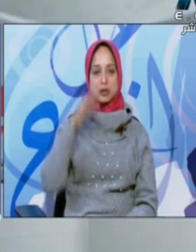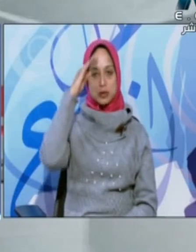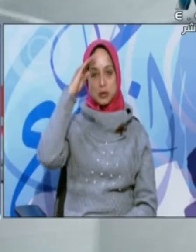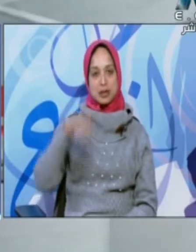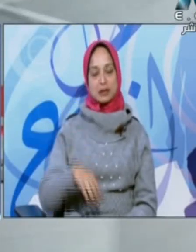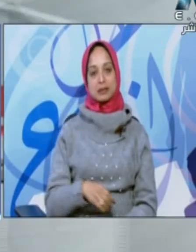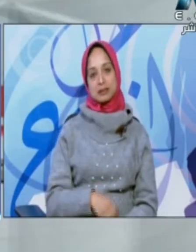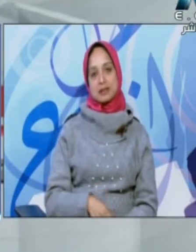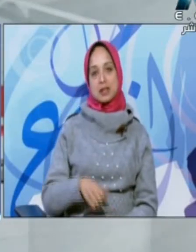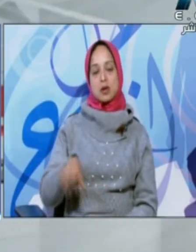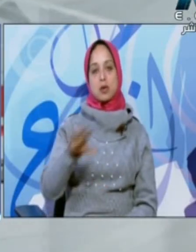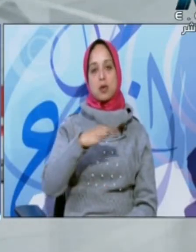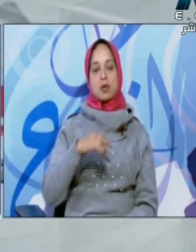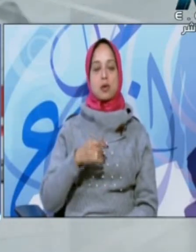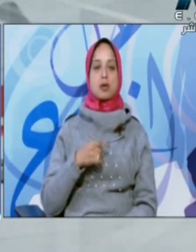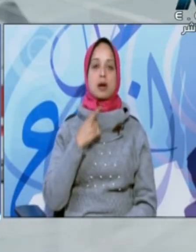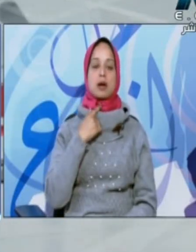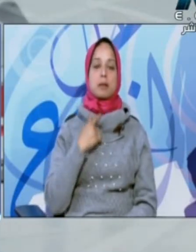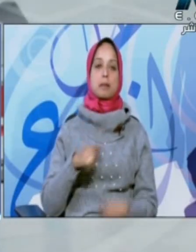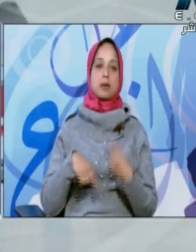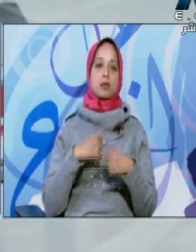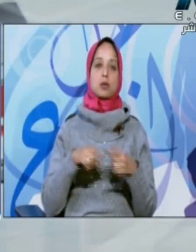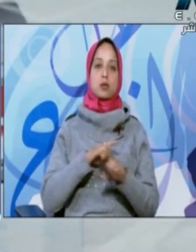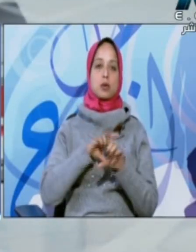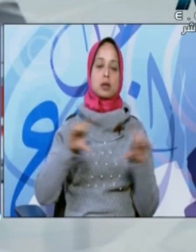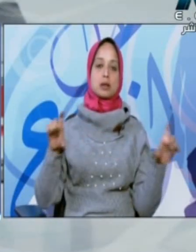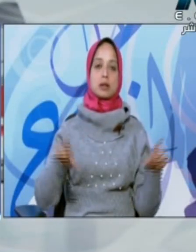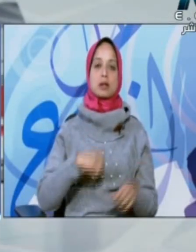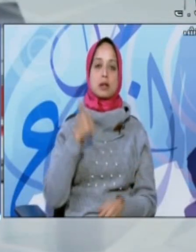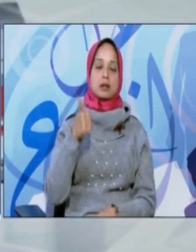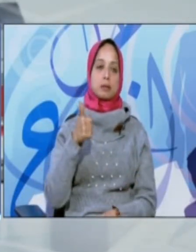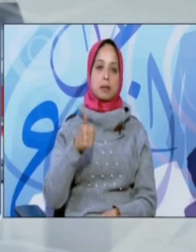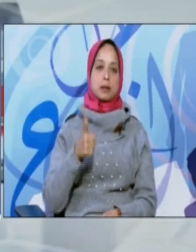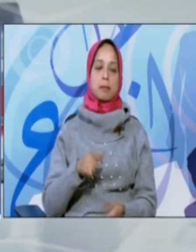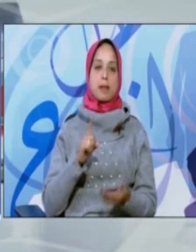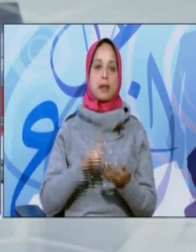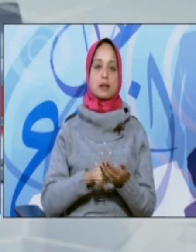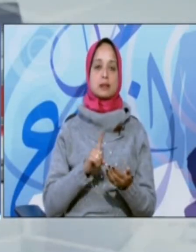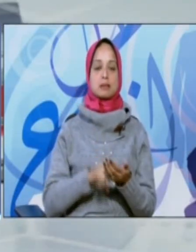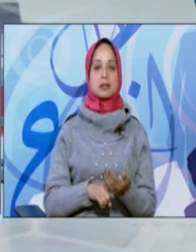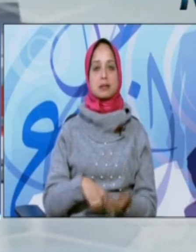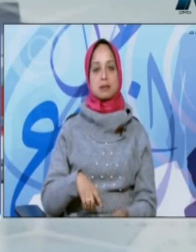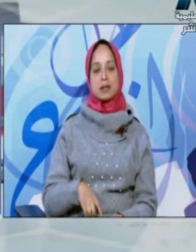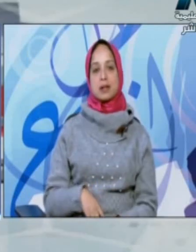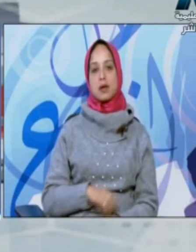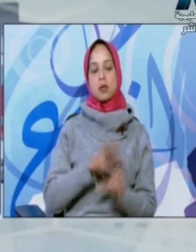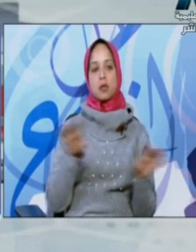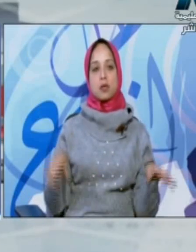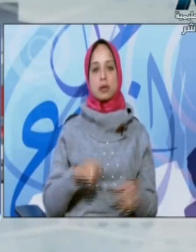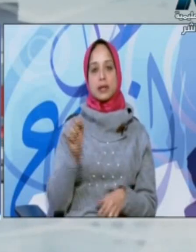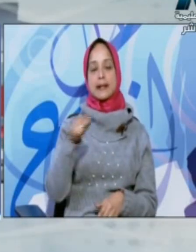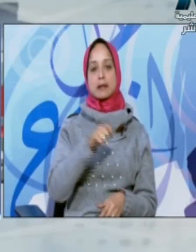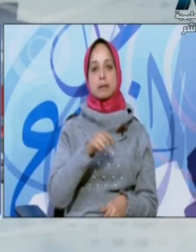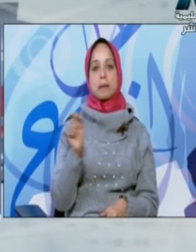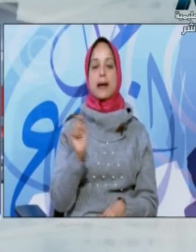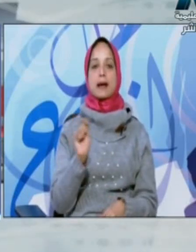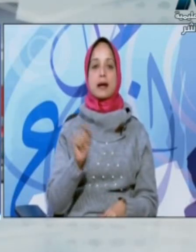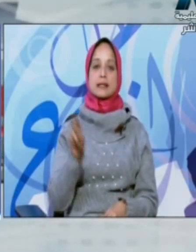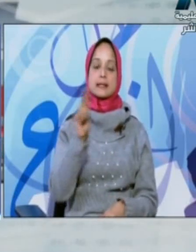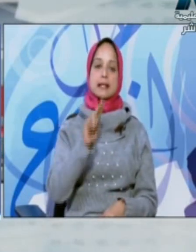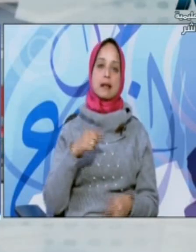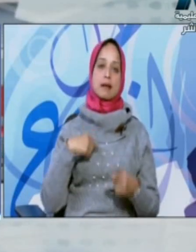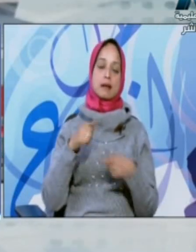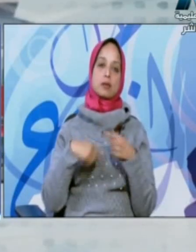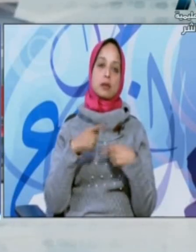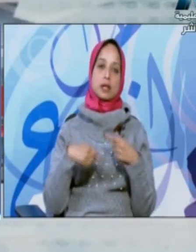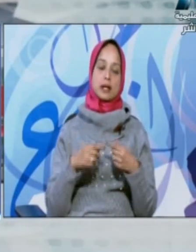اتمنى من كل ابنائي وطلابي الفقره اللي انا شرحتها النهارده فقره في غايه الاهميه، مهمه جدا جدا جدا، يكون كتب كل الاسئله اللي انا قلتها، الحاجات اللي انا